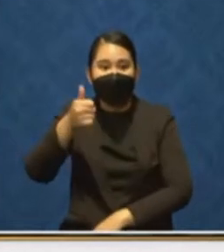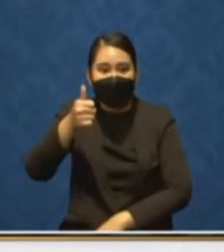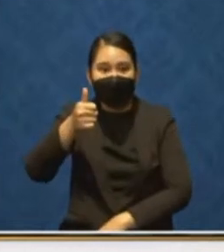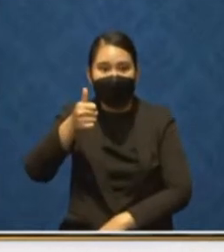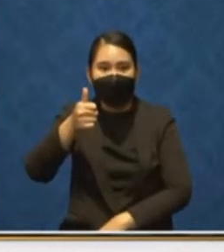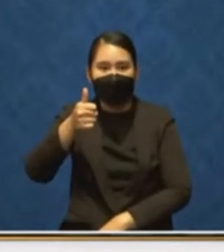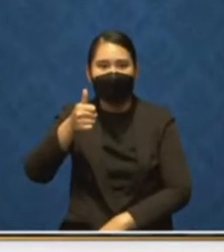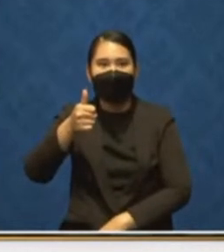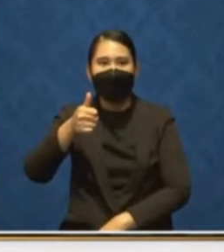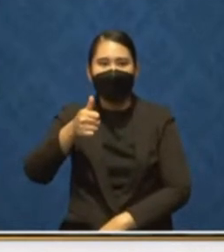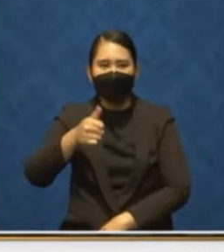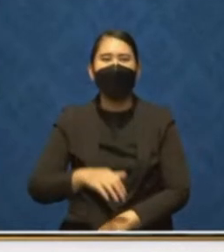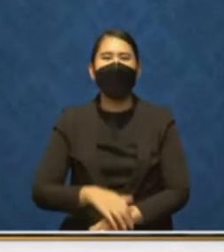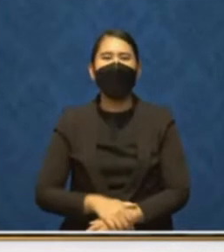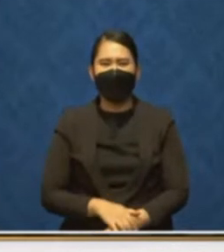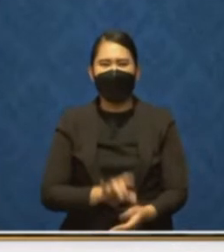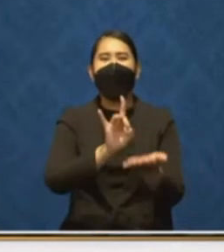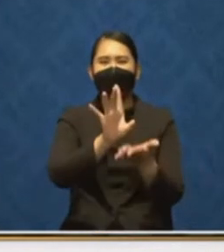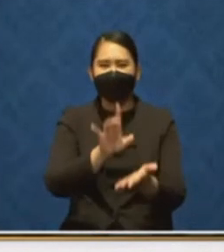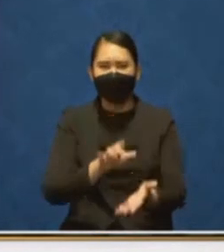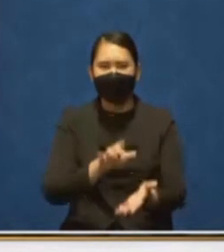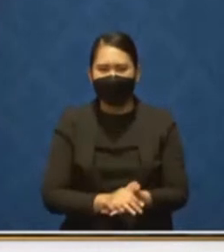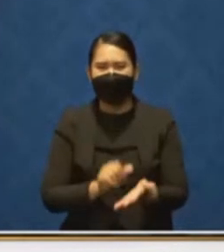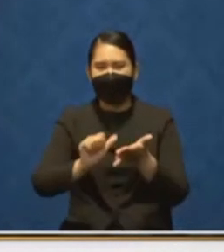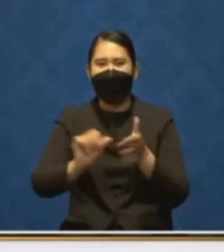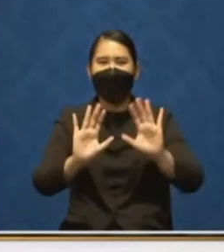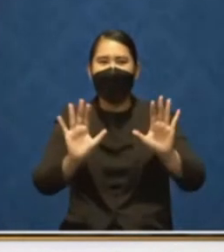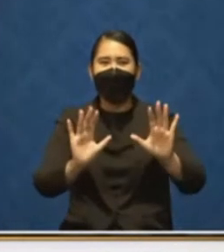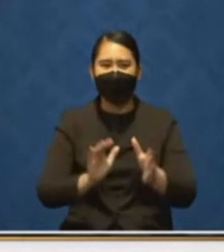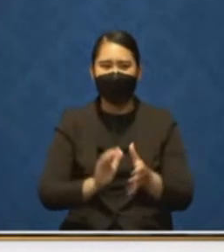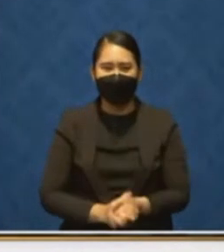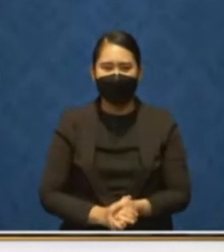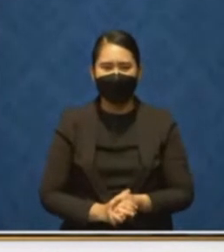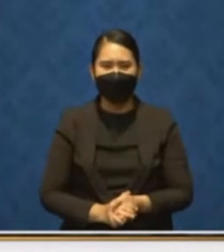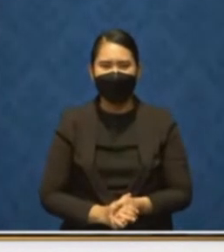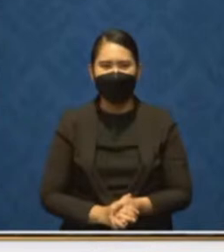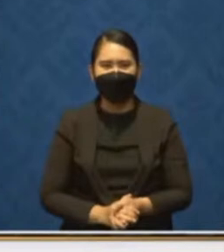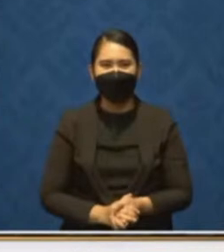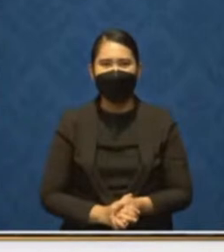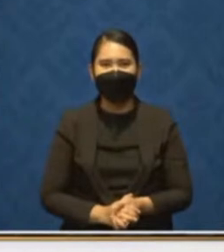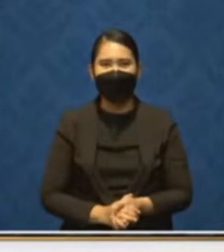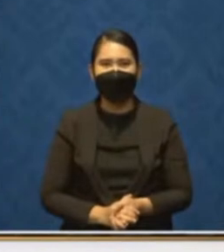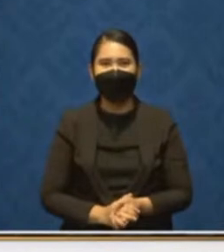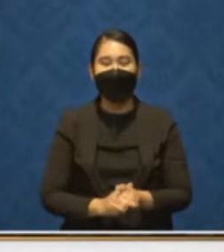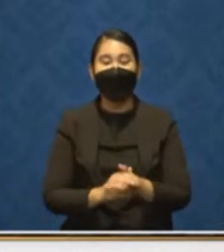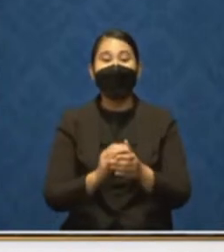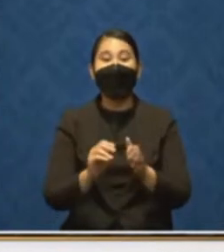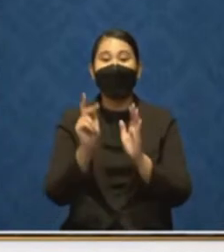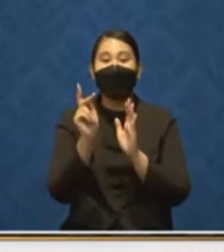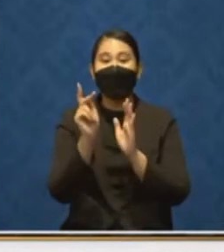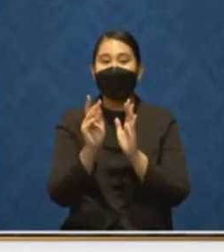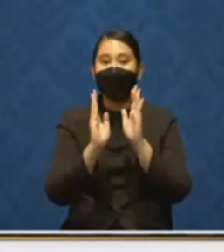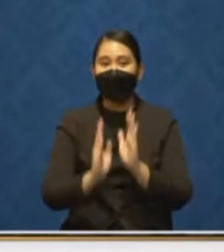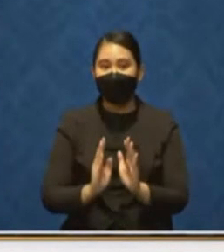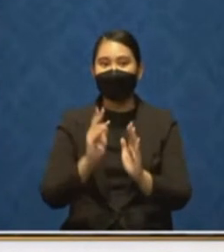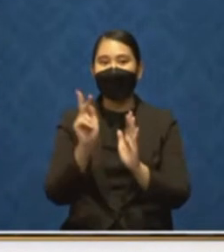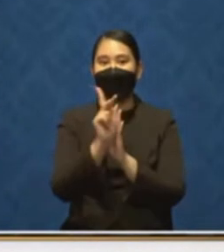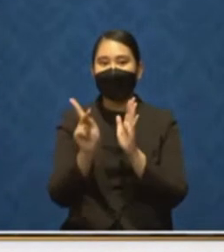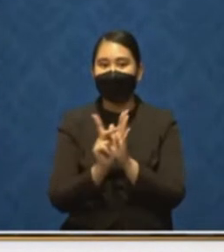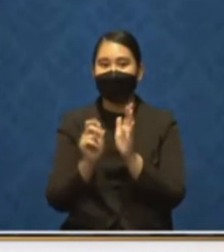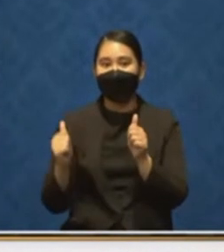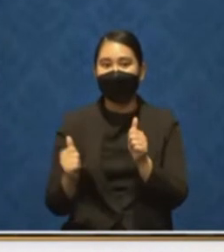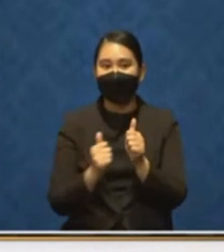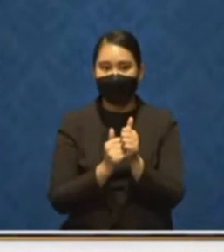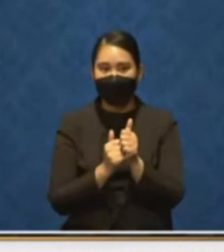ทุกคนนะมีแต่จะไล่แล้วนะไม่มีใครแกะหรอกนะครับเป็นเนี่ยเหมือนนักกฎหมายประจำตัวของท่านชี้มาชัด